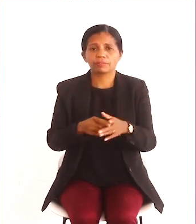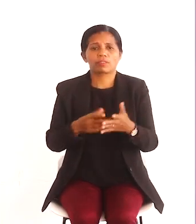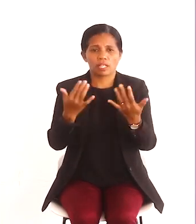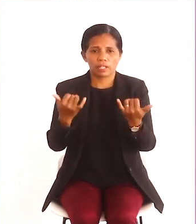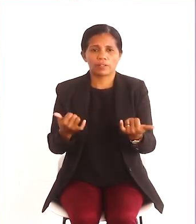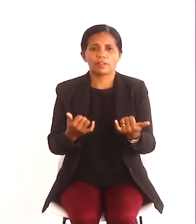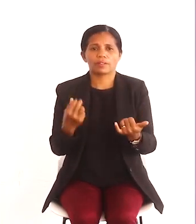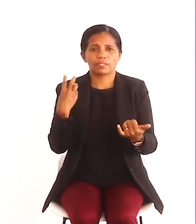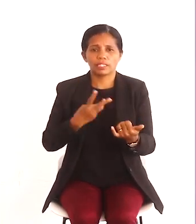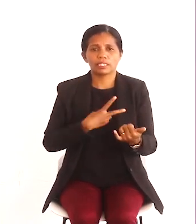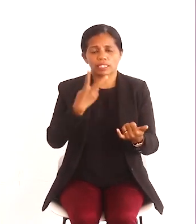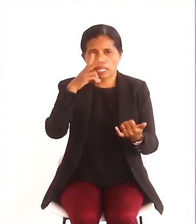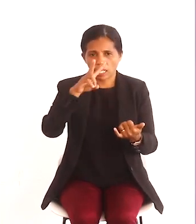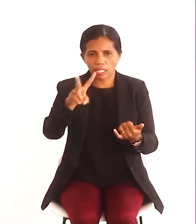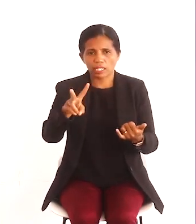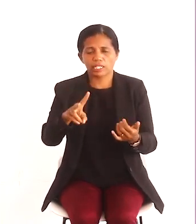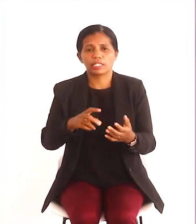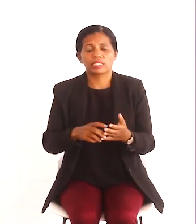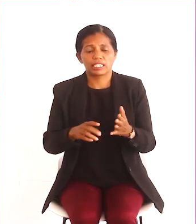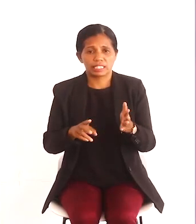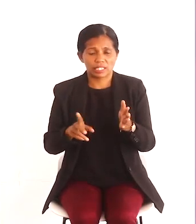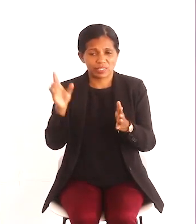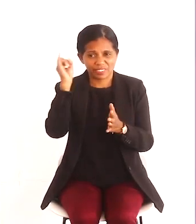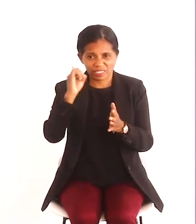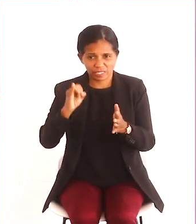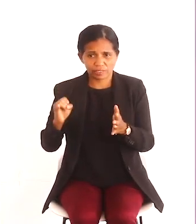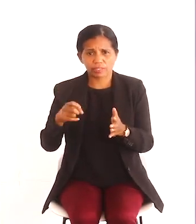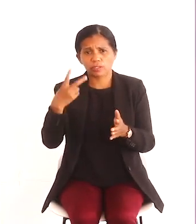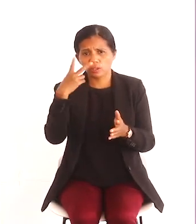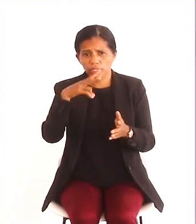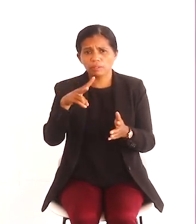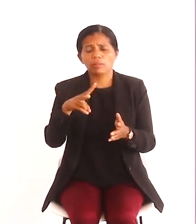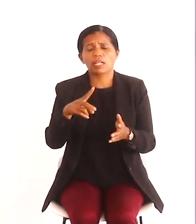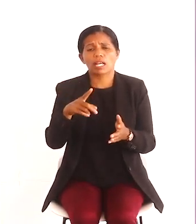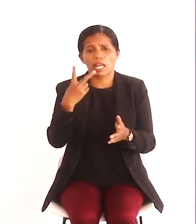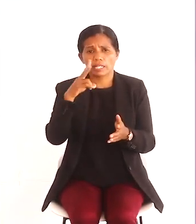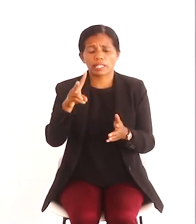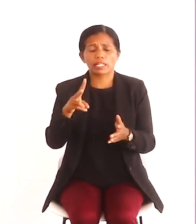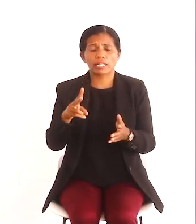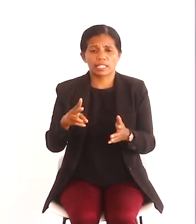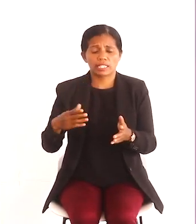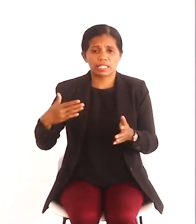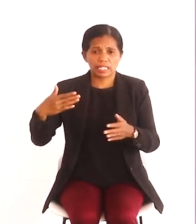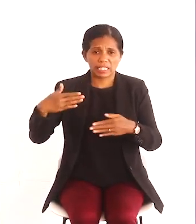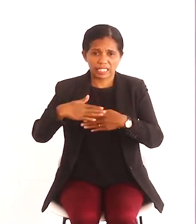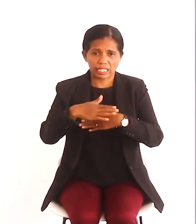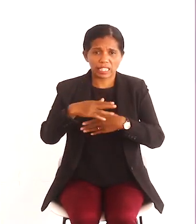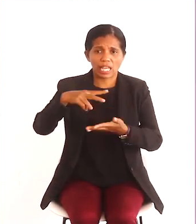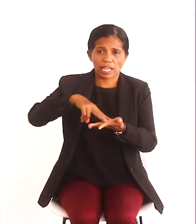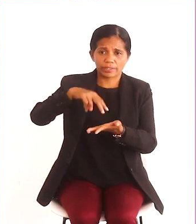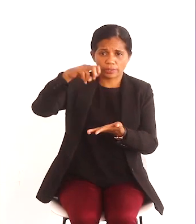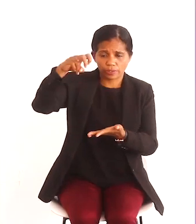Agora, ita hare exemplu lai husi ita nia ikan. Semak hare ona ikan ida nebe haksoit, ikan golfinus sira